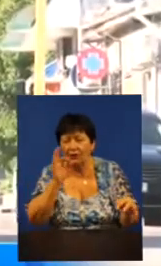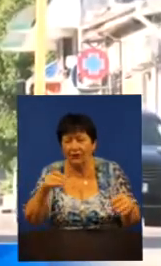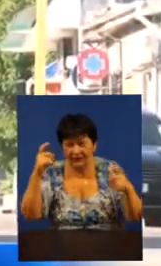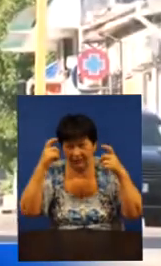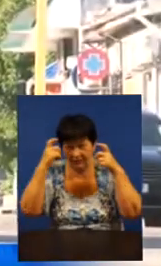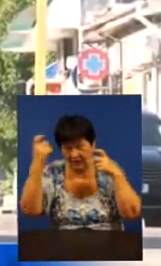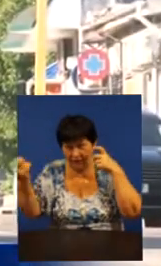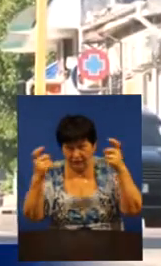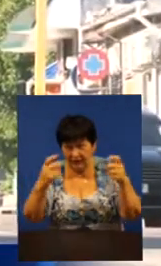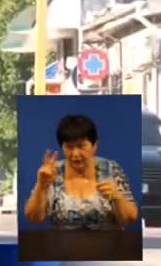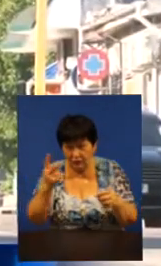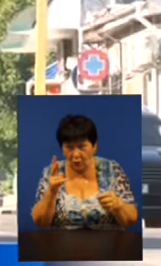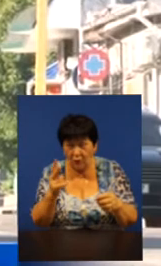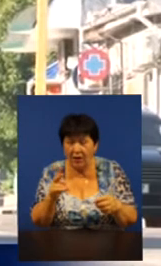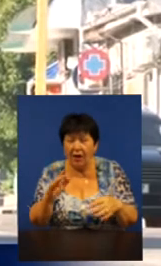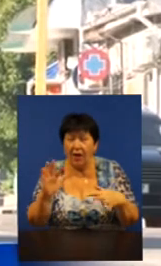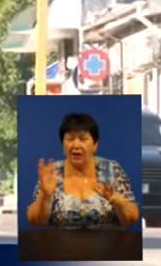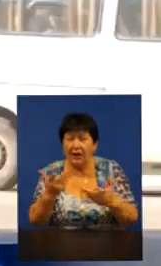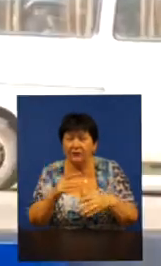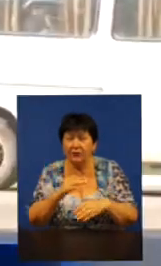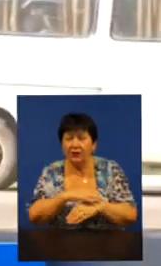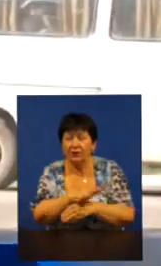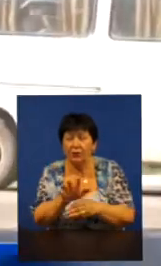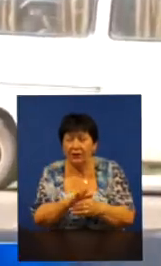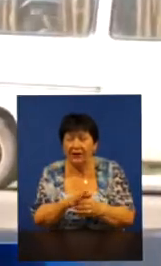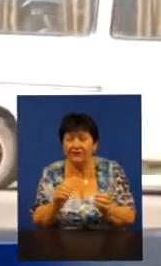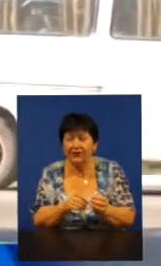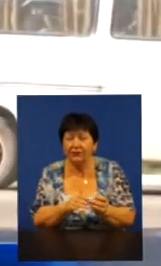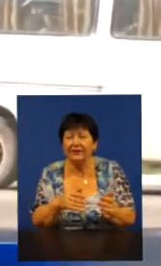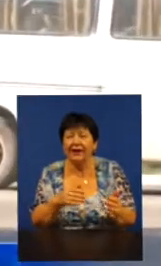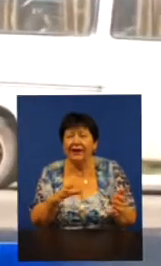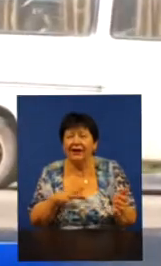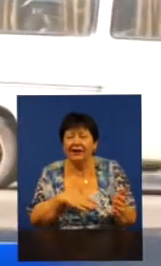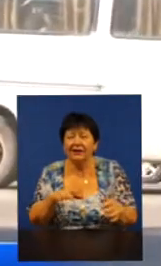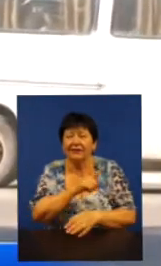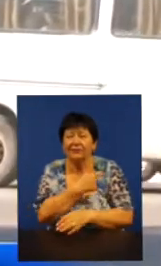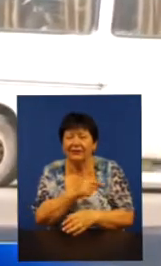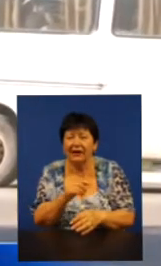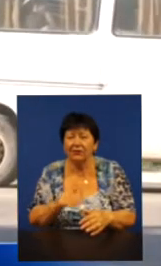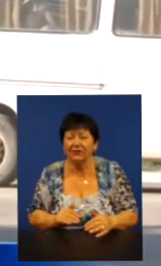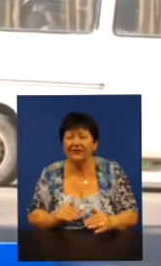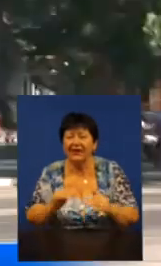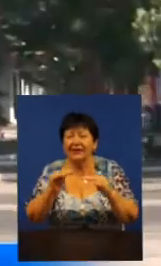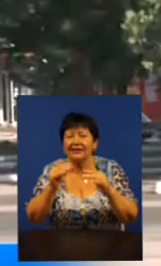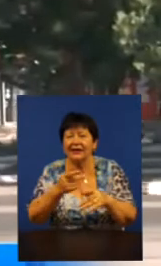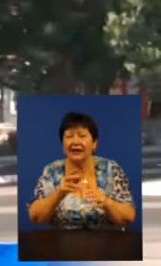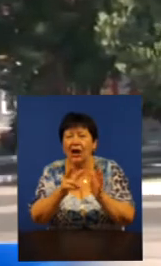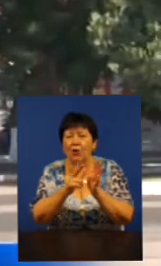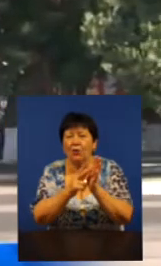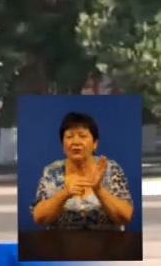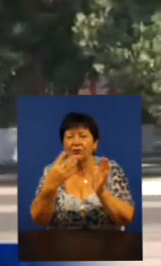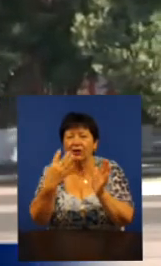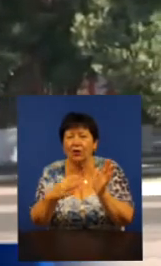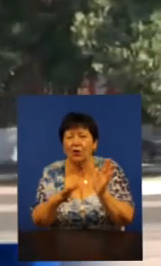cazuri noi de infectare cu noul tip de coronavirus. Astfel, bilanțul persoanelor în raion se ridică la 894 de